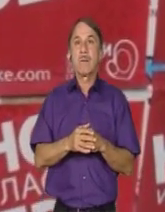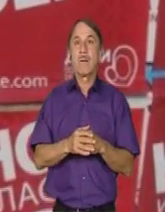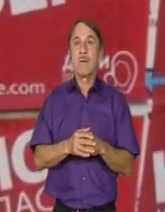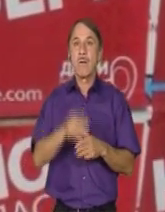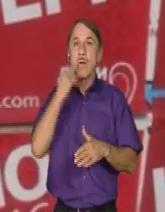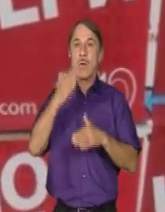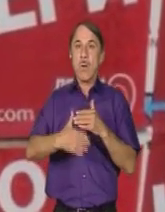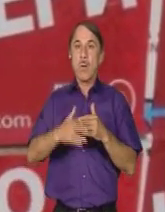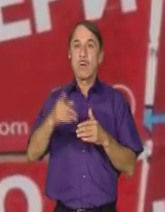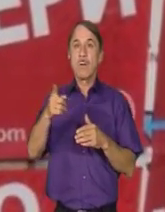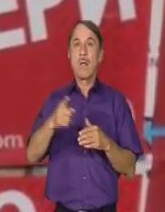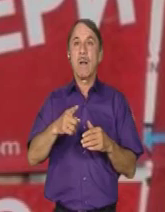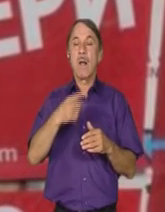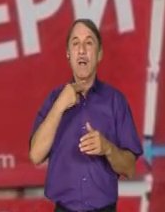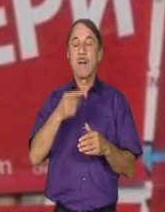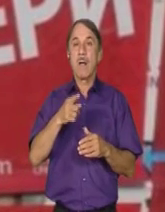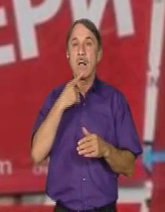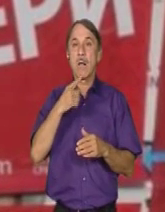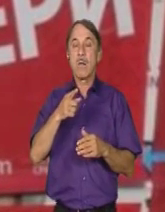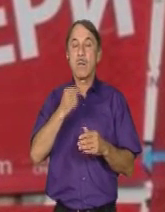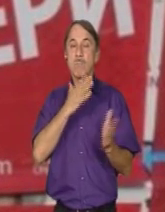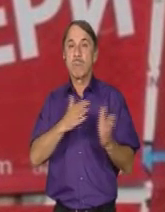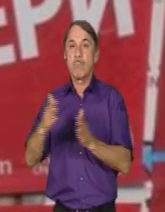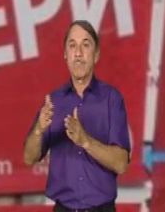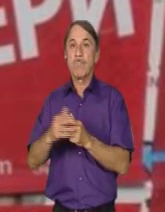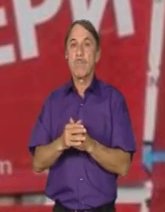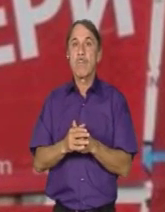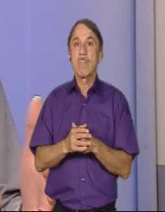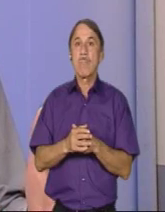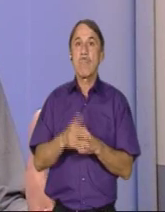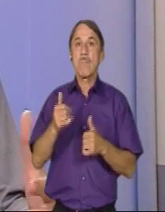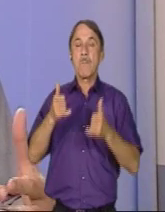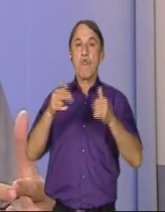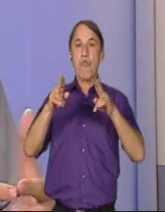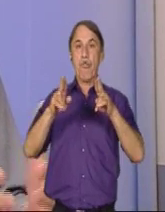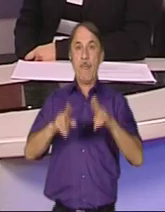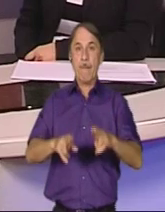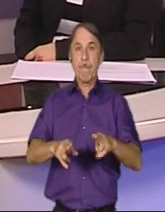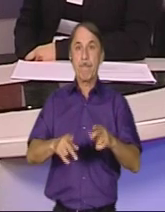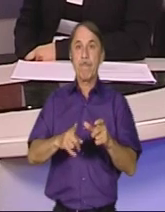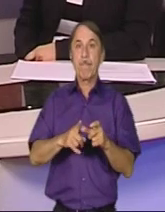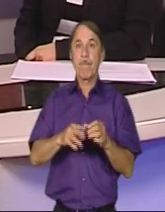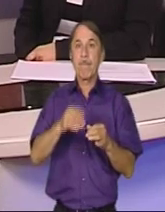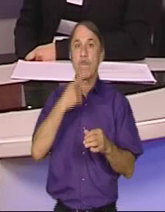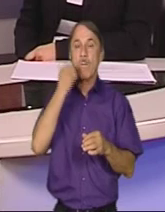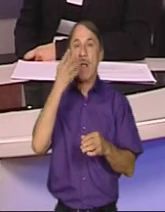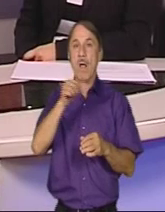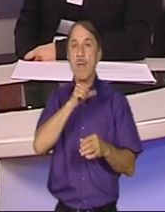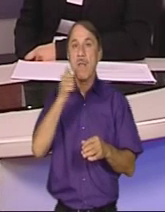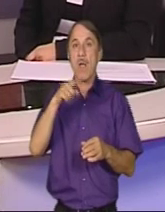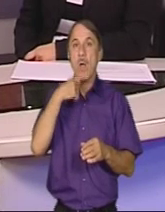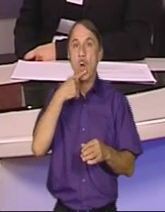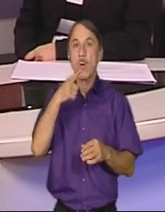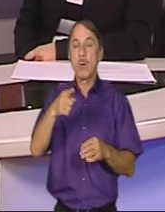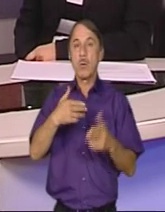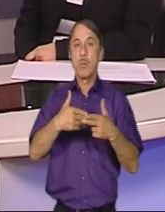istomišljenike vide u Demokratskoj stranci Srbije i Srpskoj radikalnoj stranci. Tamo nemate nijednog narodnog poslanika koji je protiv ulaska Srbije